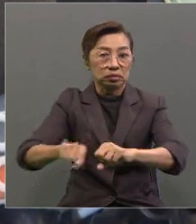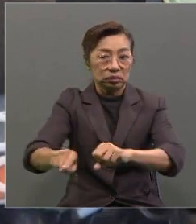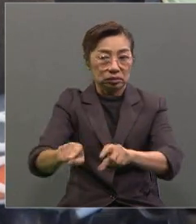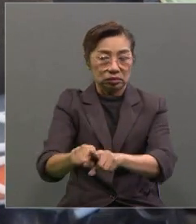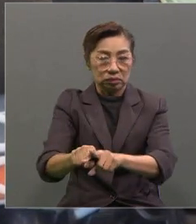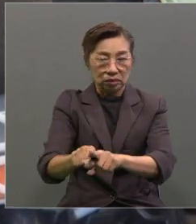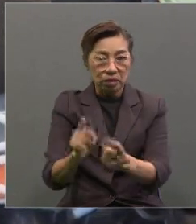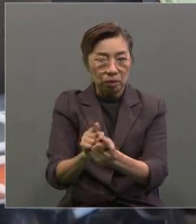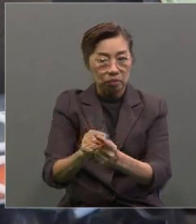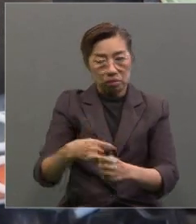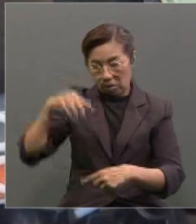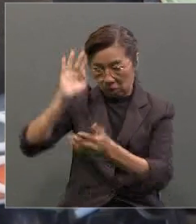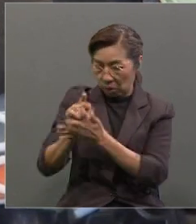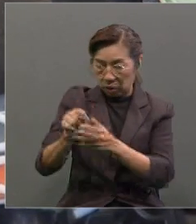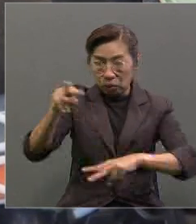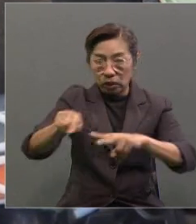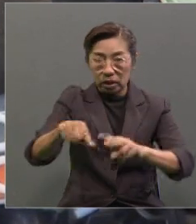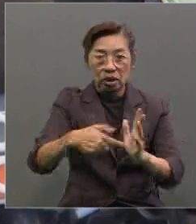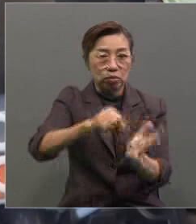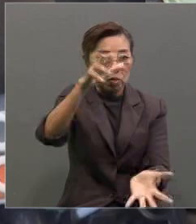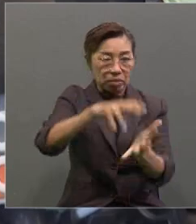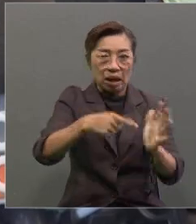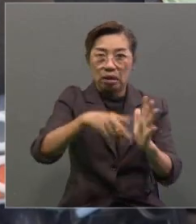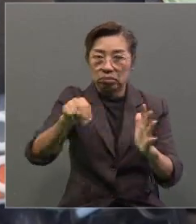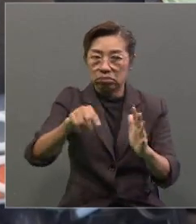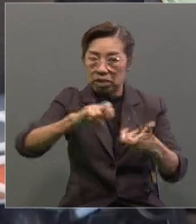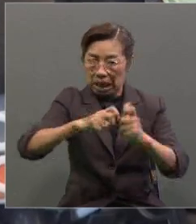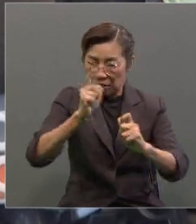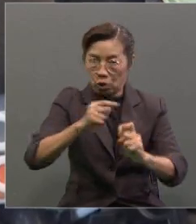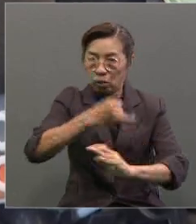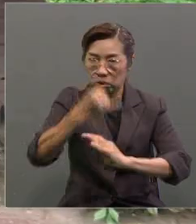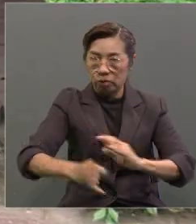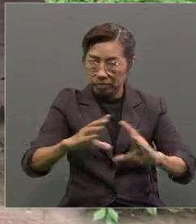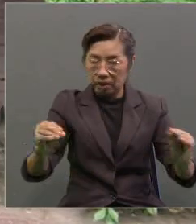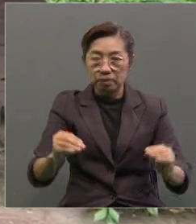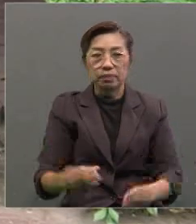ย่างนี้พี่สั่งการอย่างนั้นนนท์สมุทรปราการจะต้องเงียบลง